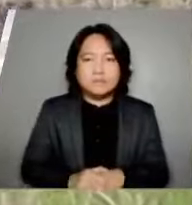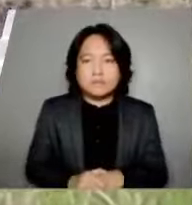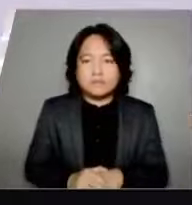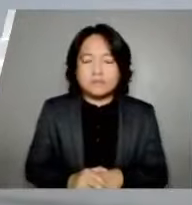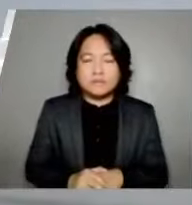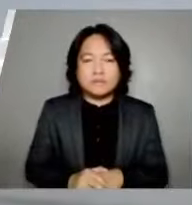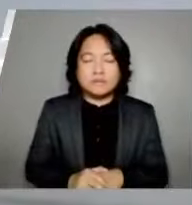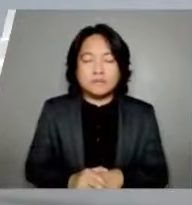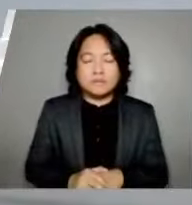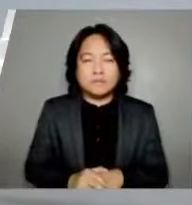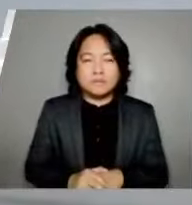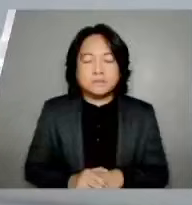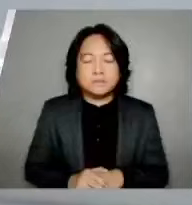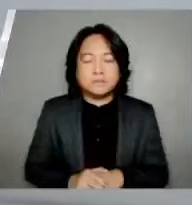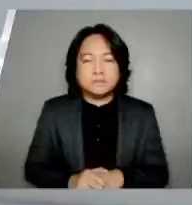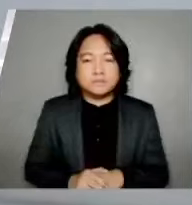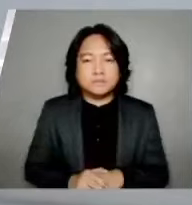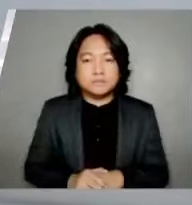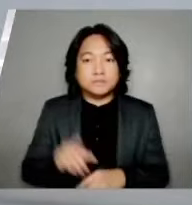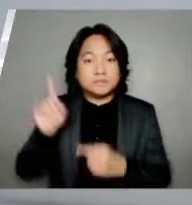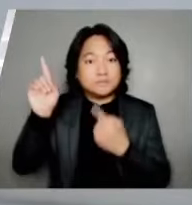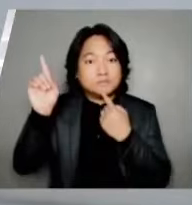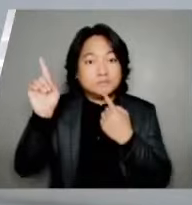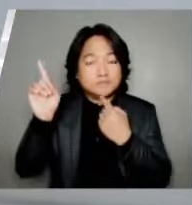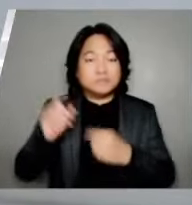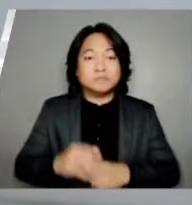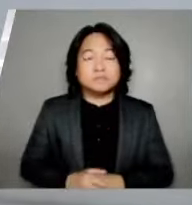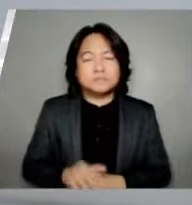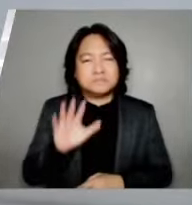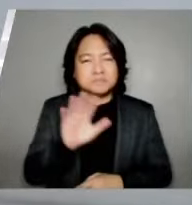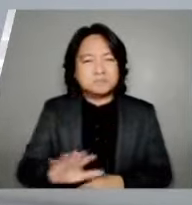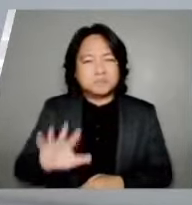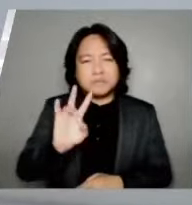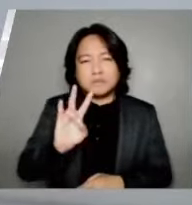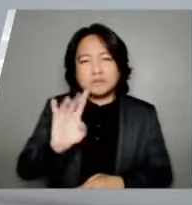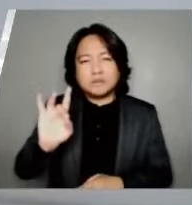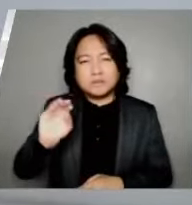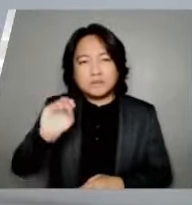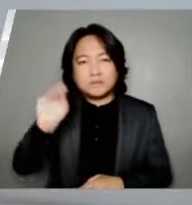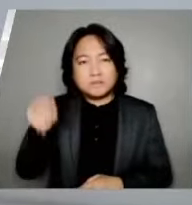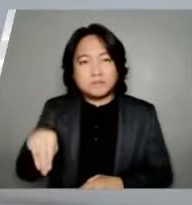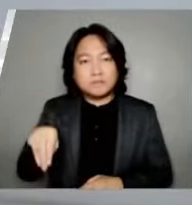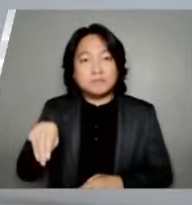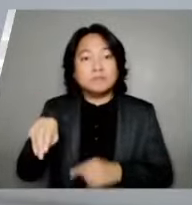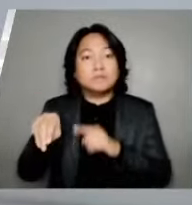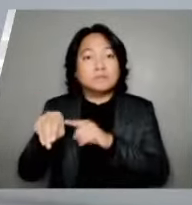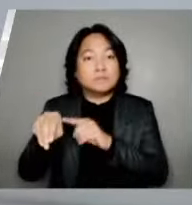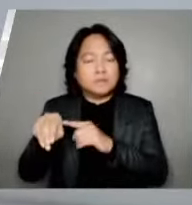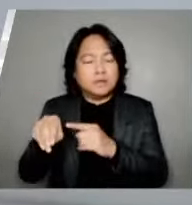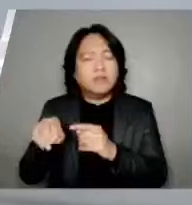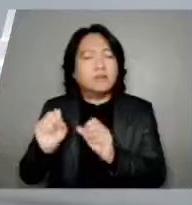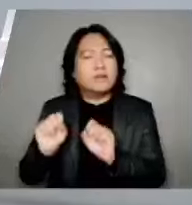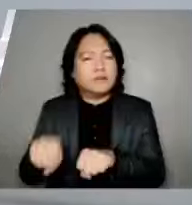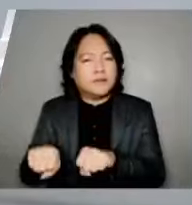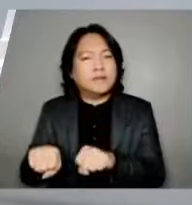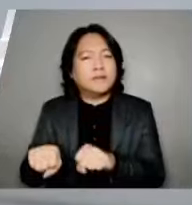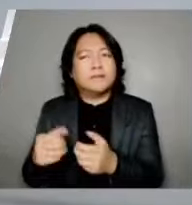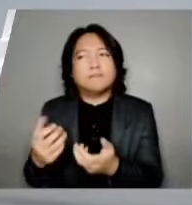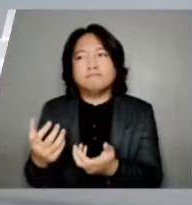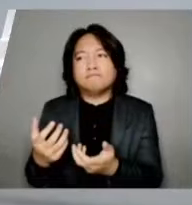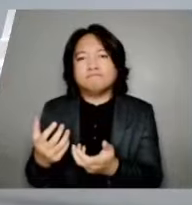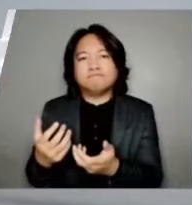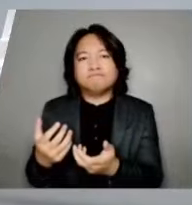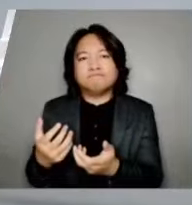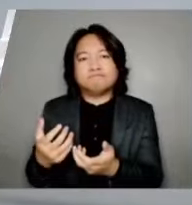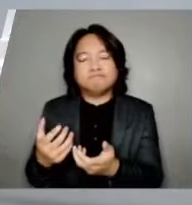tagtuyot. Doon sa bilang na yon, mga 78% naman doon ay recoverable po. Ibig sabihin, mapapakinabangan yung part ng